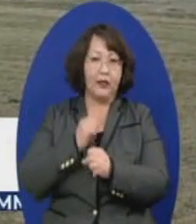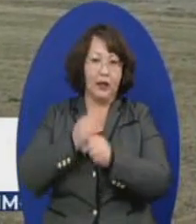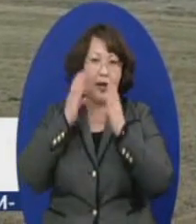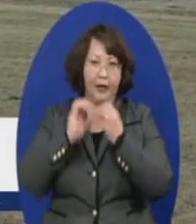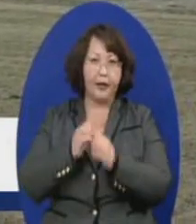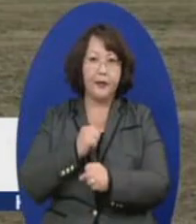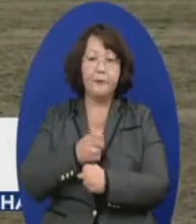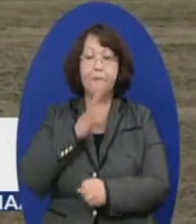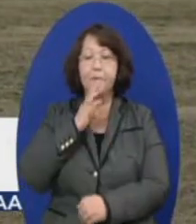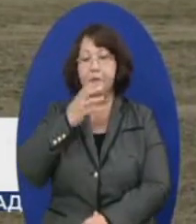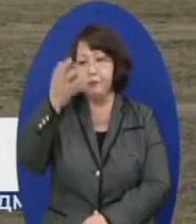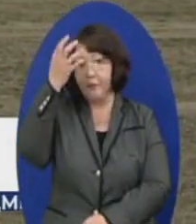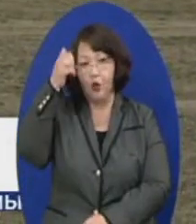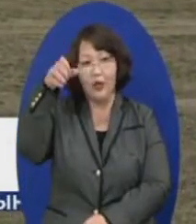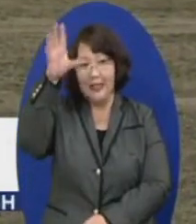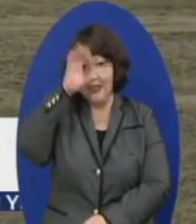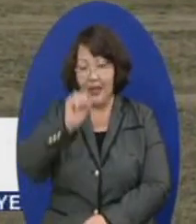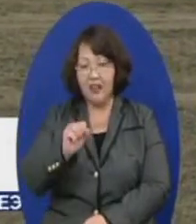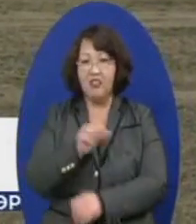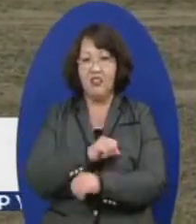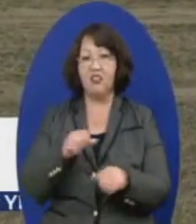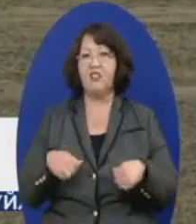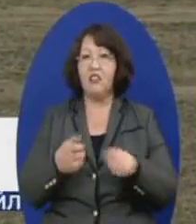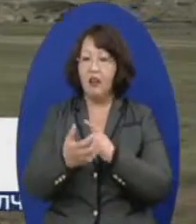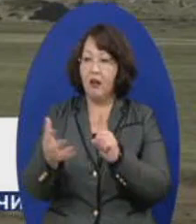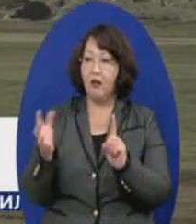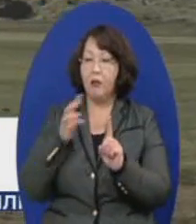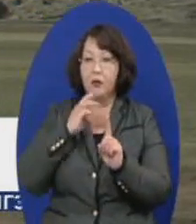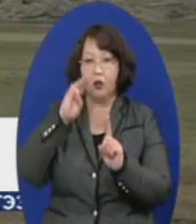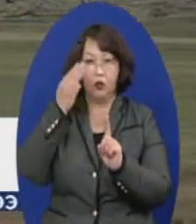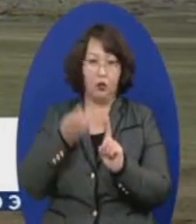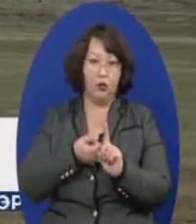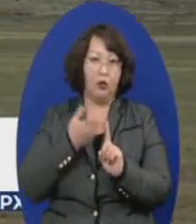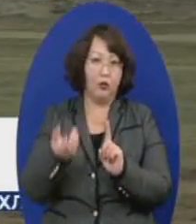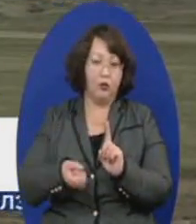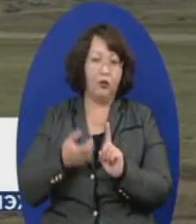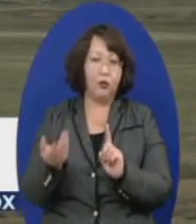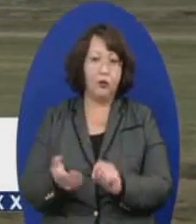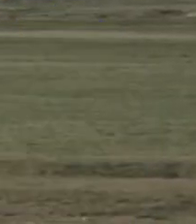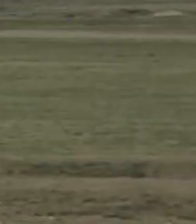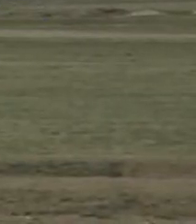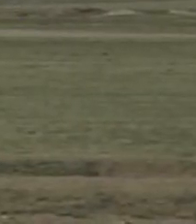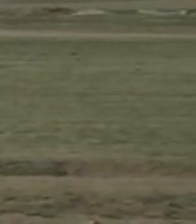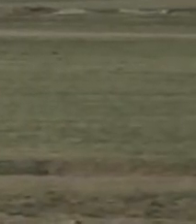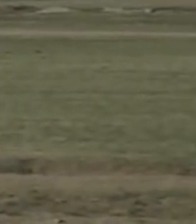чиглүүлж ажиллана гэж засгийн газрын тэргүүн иргэдтэй хийсэн уулзалтын үеэр тодтолж байлаа.